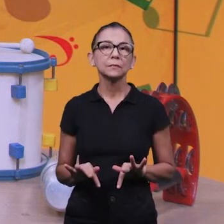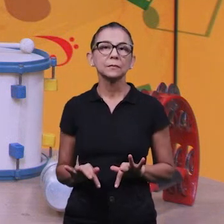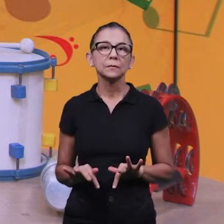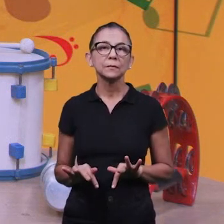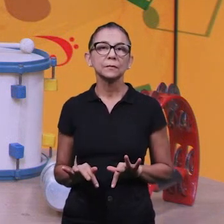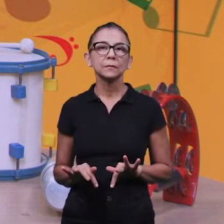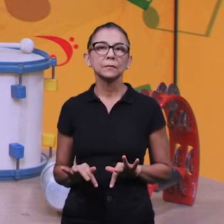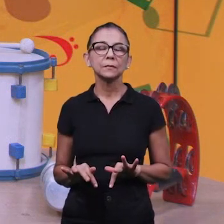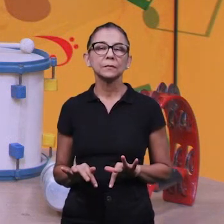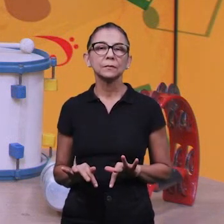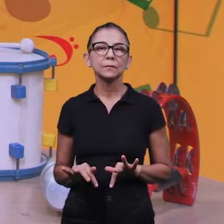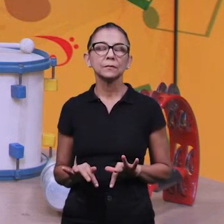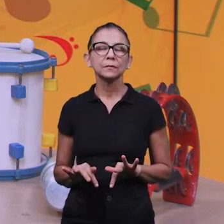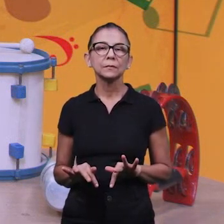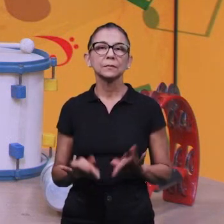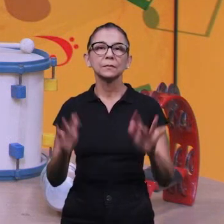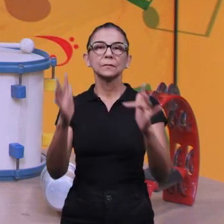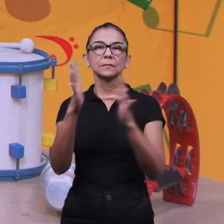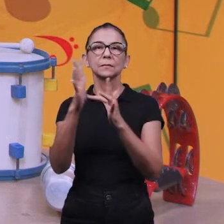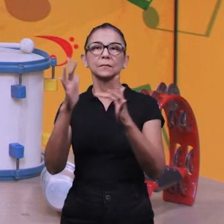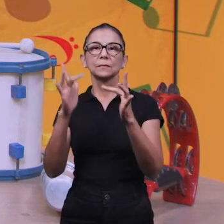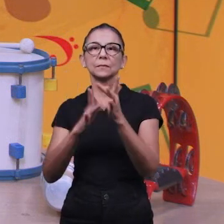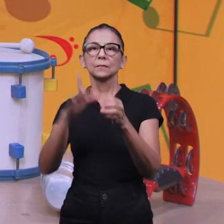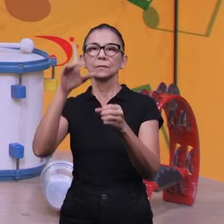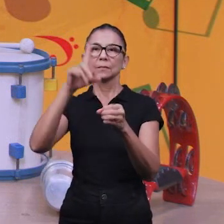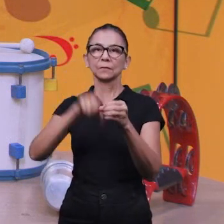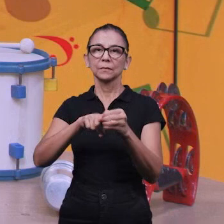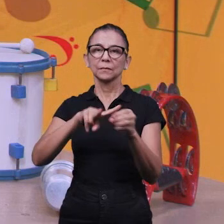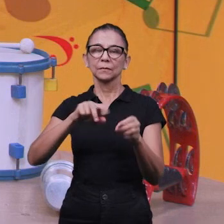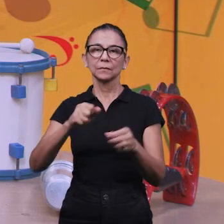Et à la fin, Ele